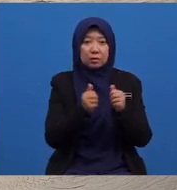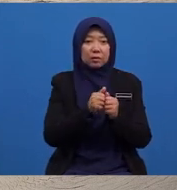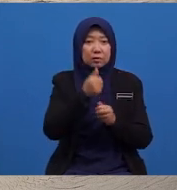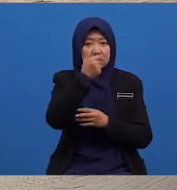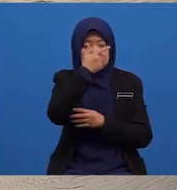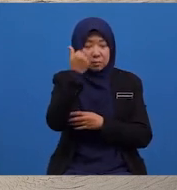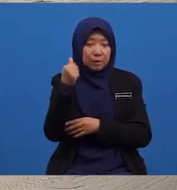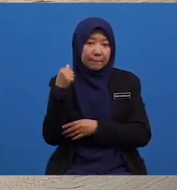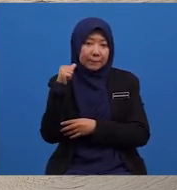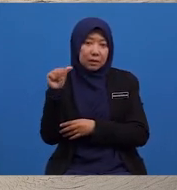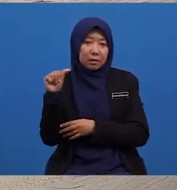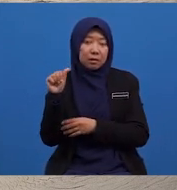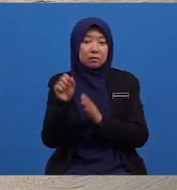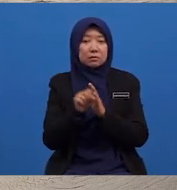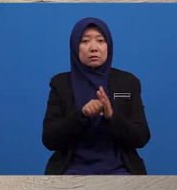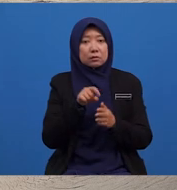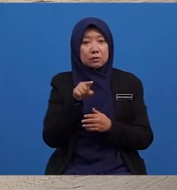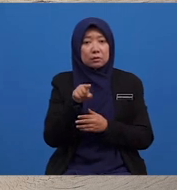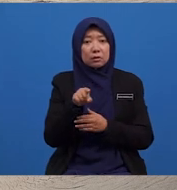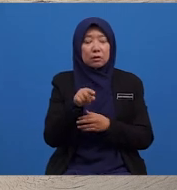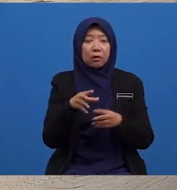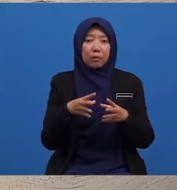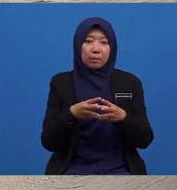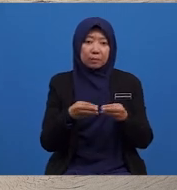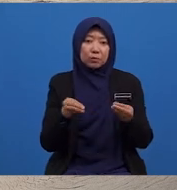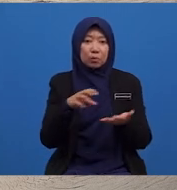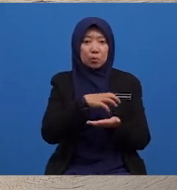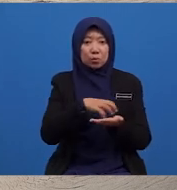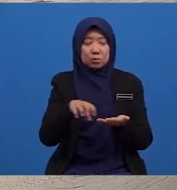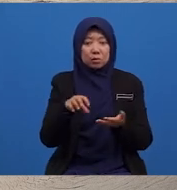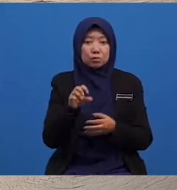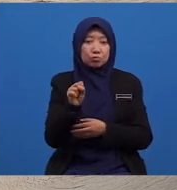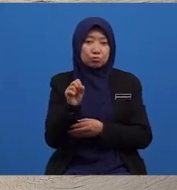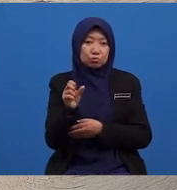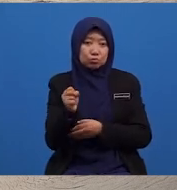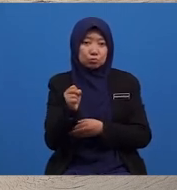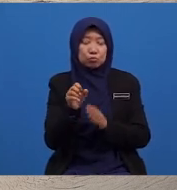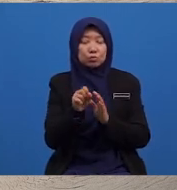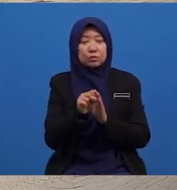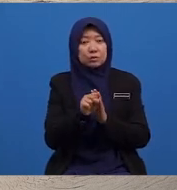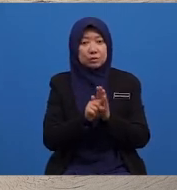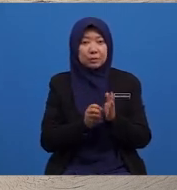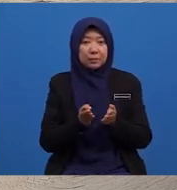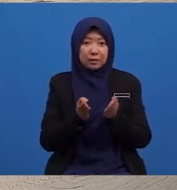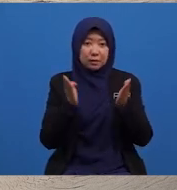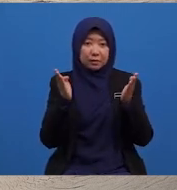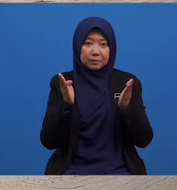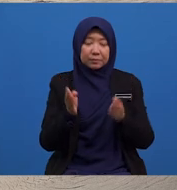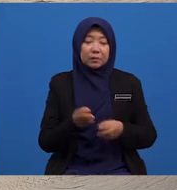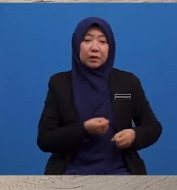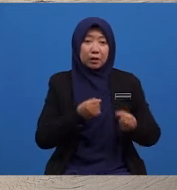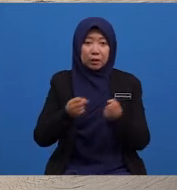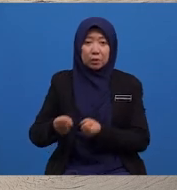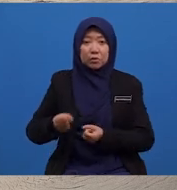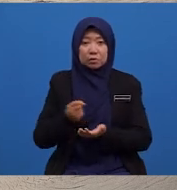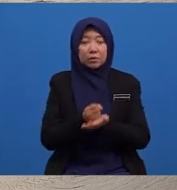nila setitik, habis rosak susu sebelanga. Berkayuh sampan ke tengah